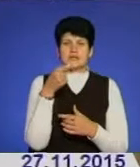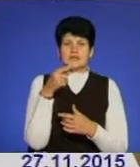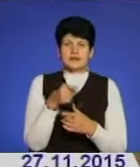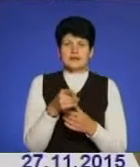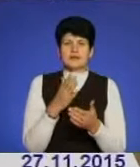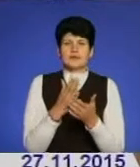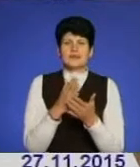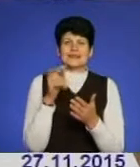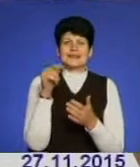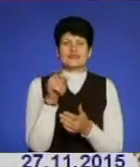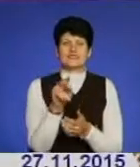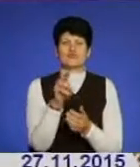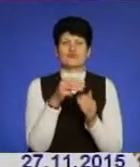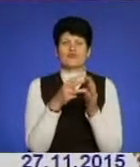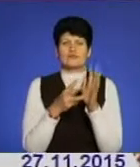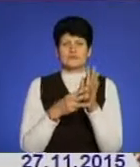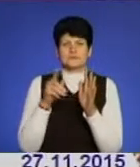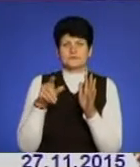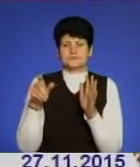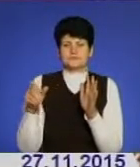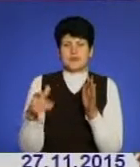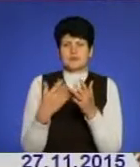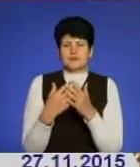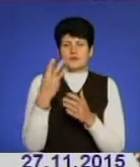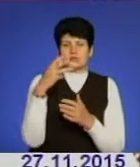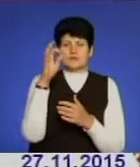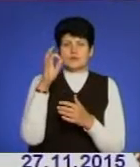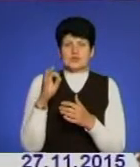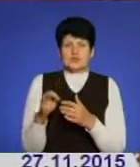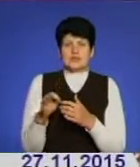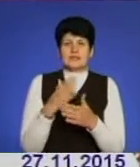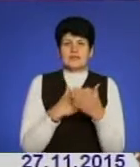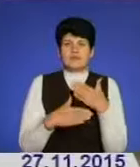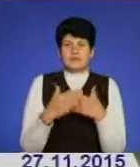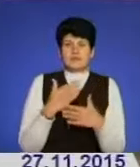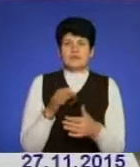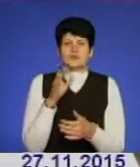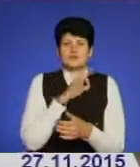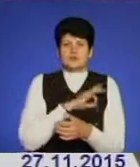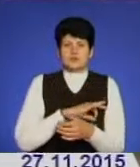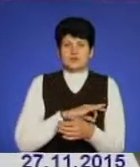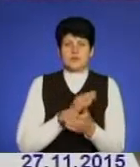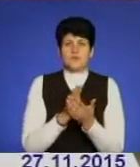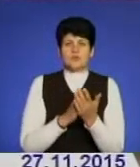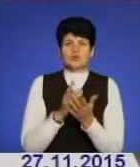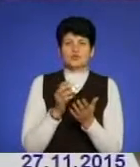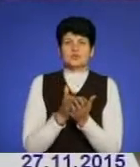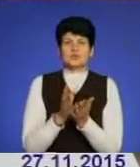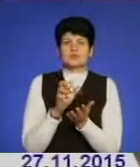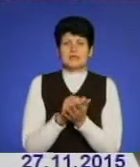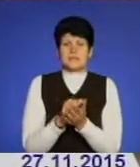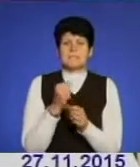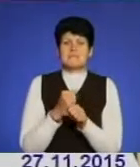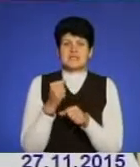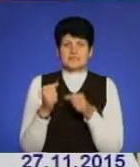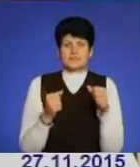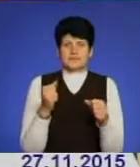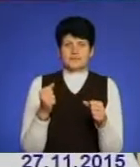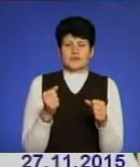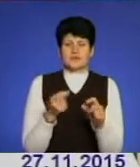нараховується 1018. Близько 30% інвалідів, які скористалися послугами служби зайнятості, працевлаштовані.